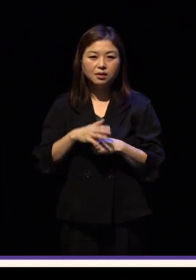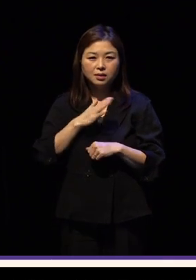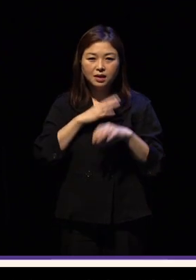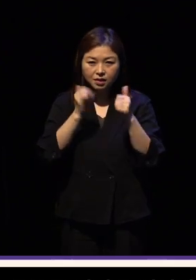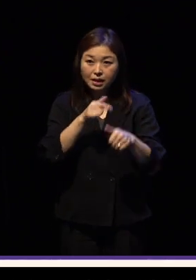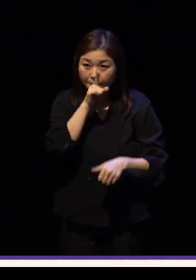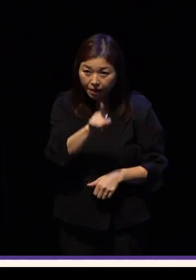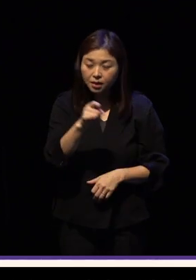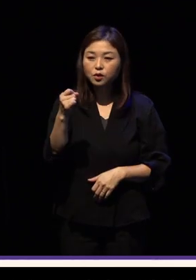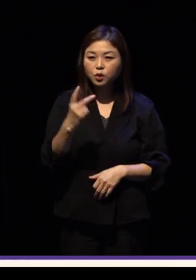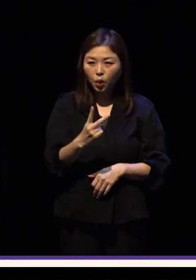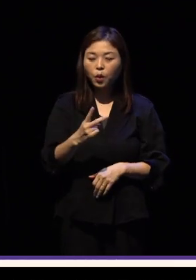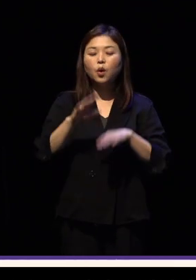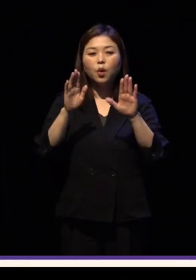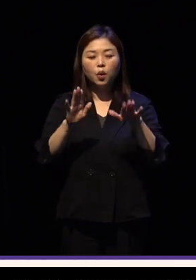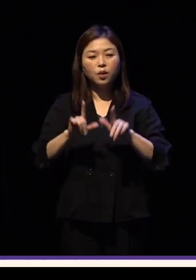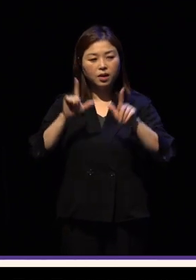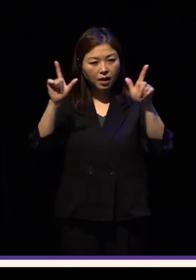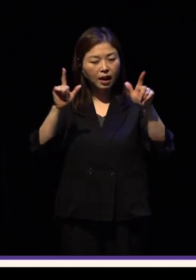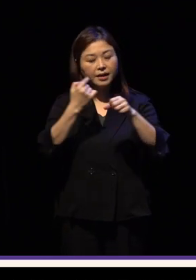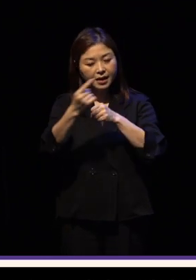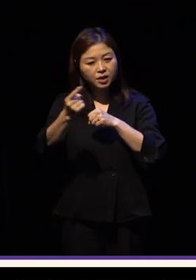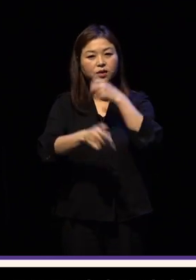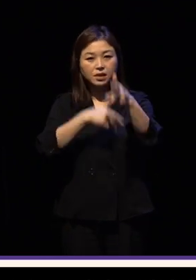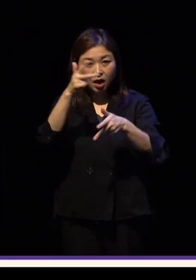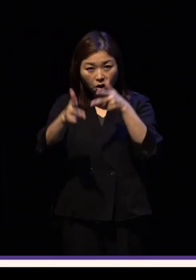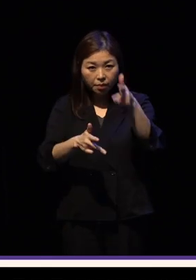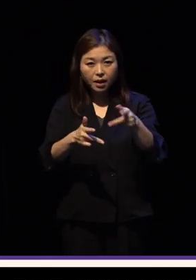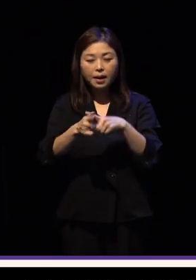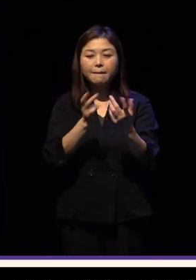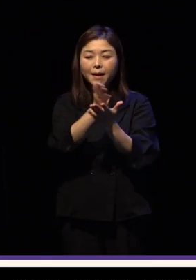인사말과 그 올해 그 내년 사업의